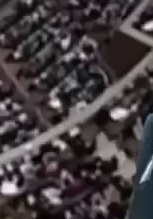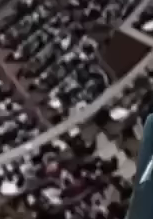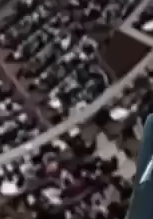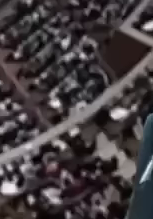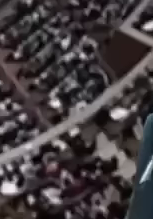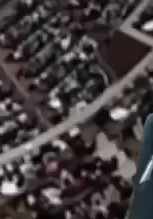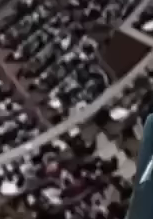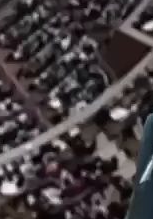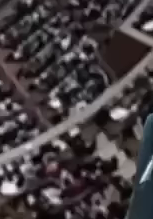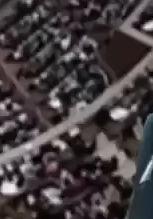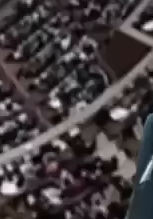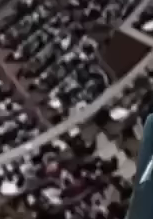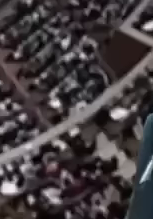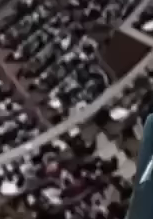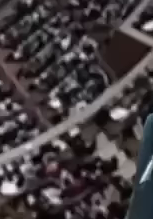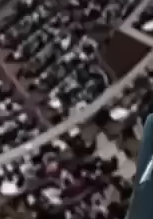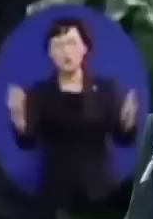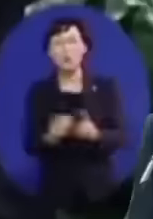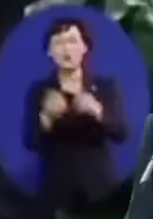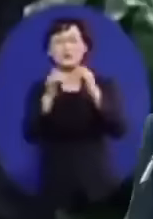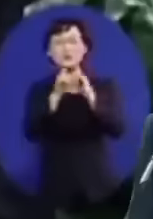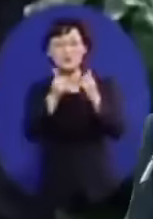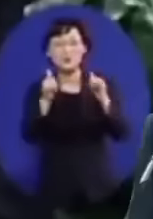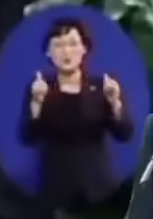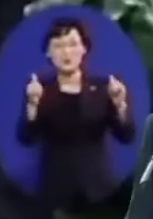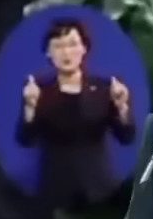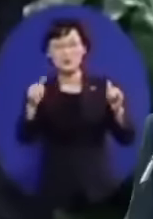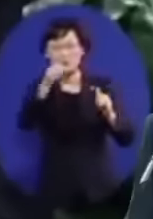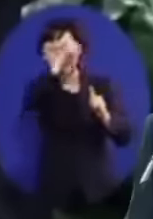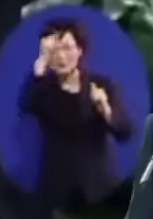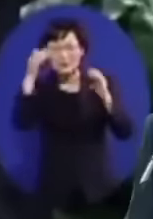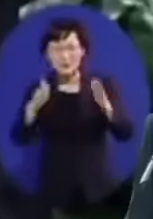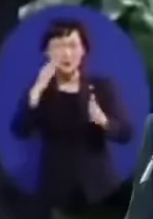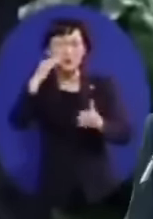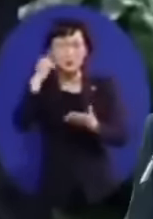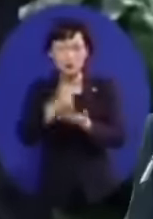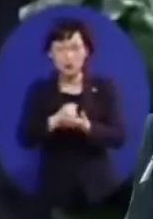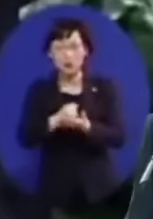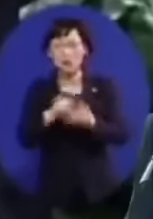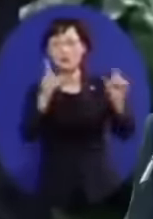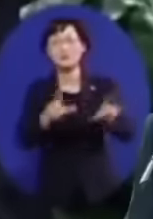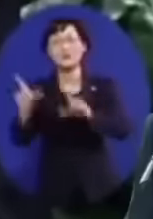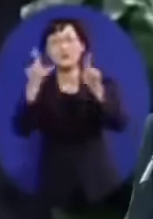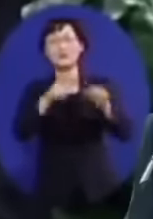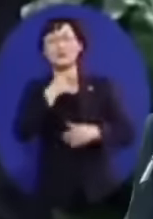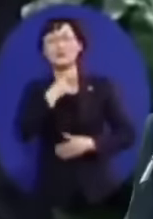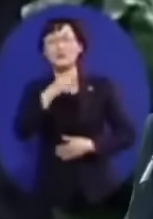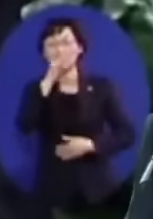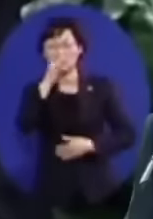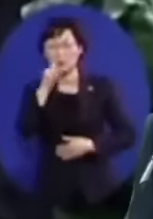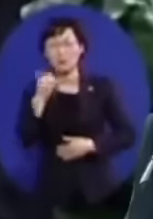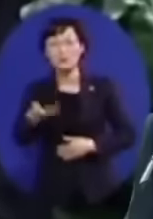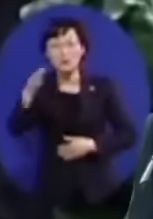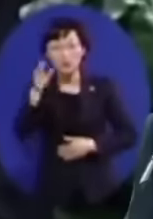오늘 모든 사람들이 인생을 형통하게 살고 싶어하는 것입니다.